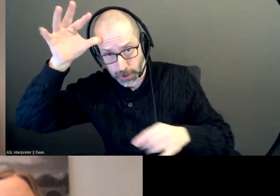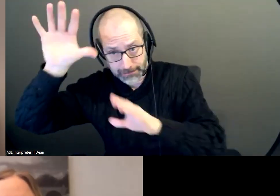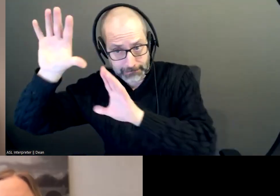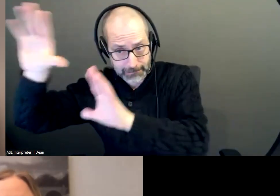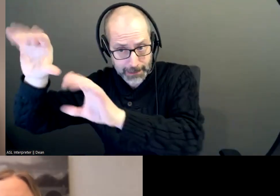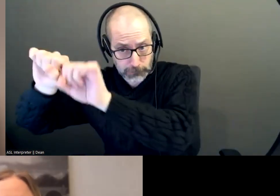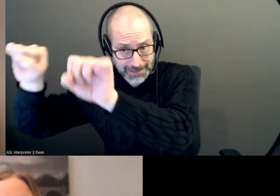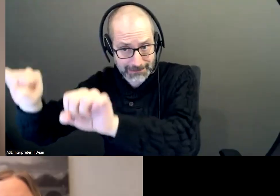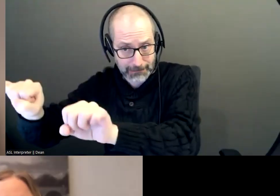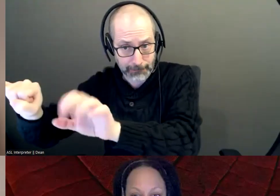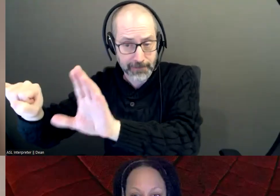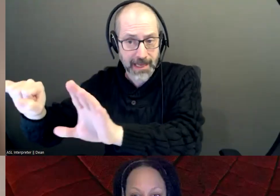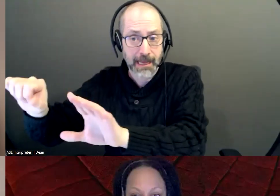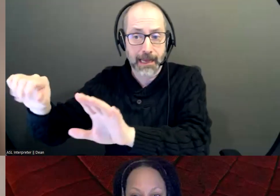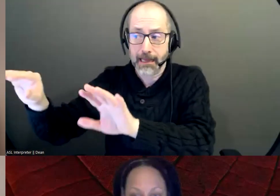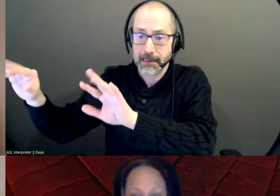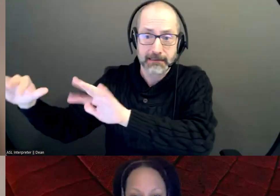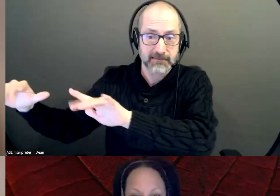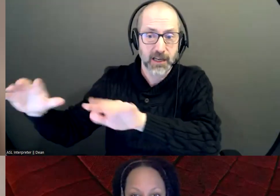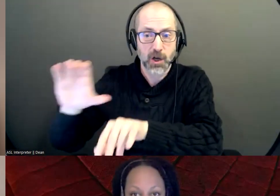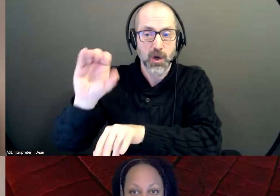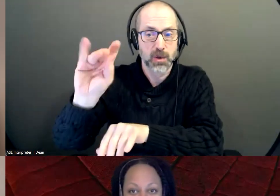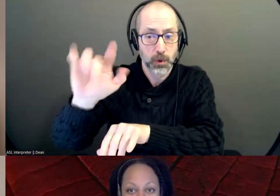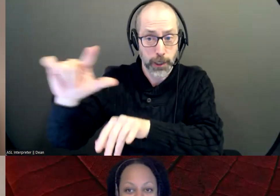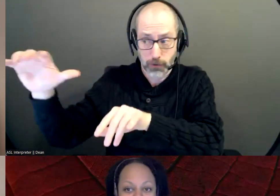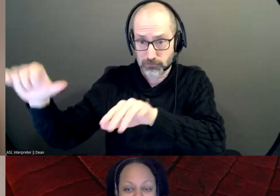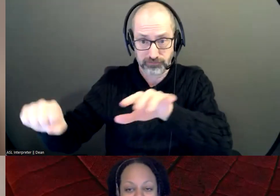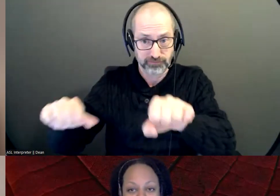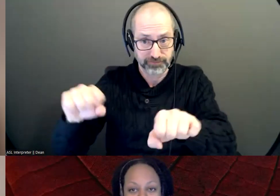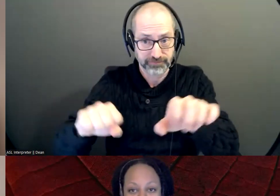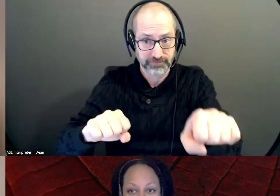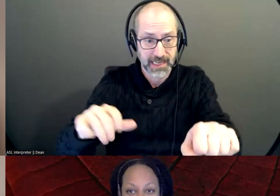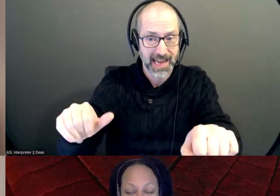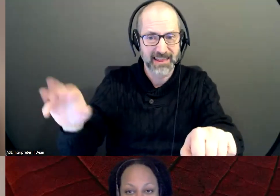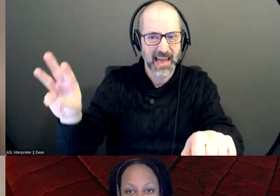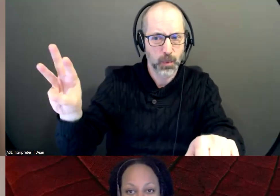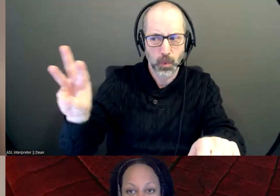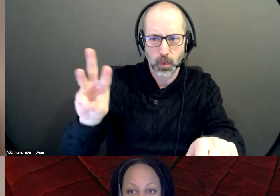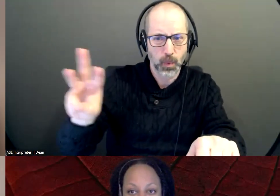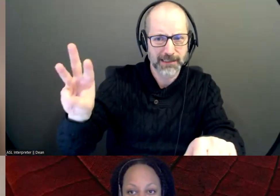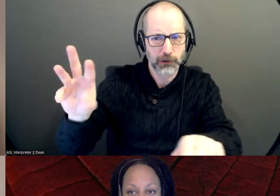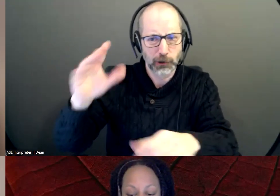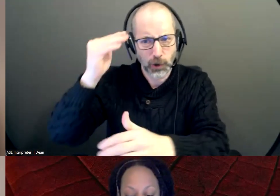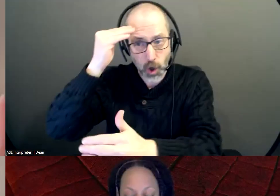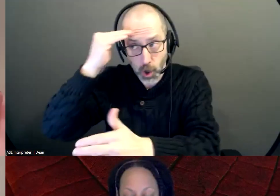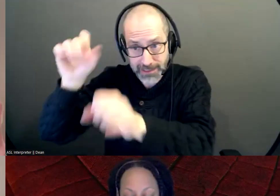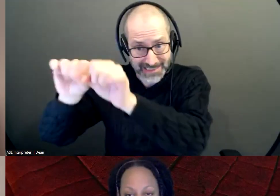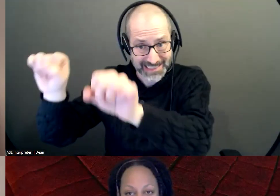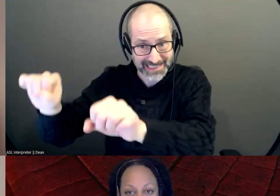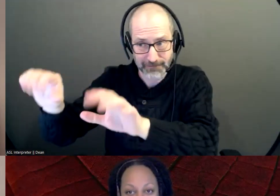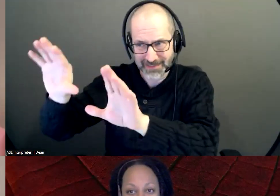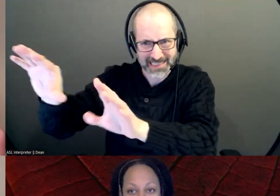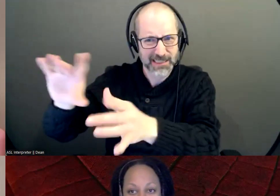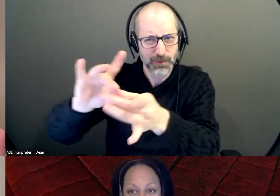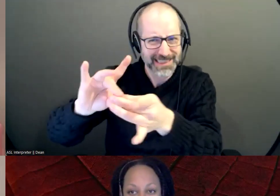a de ne lot to pas do with mettre une settler hiérarchie de colonialism and kind l'autisme. of Cela Euro-Western revient knowledge à un certain systems colonialisme that kind des of, systèmes de so we connaissances